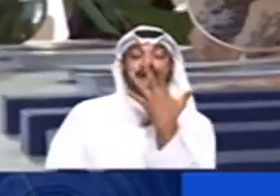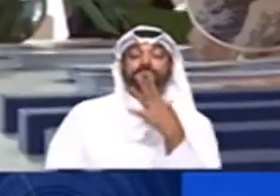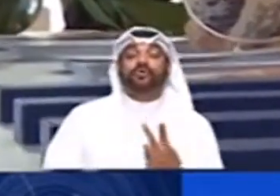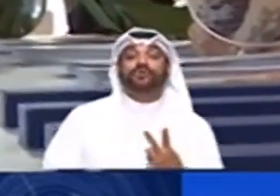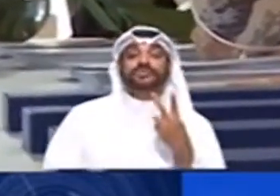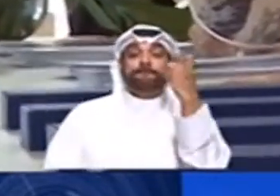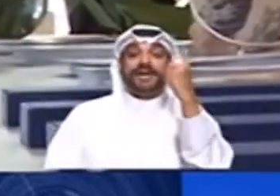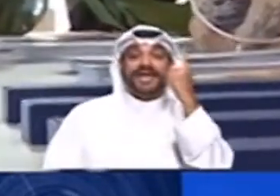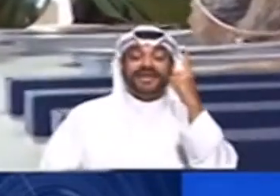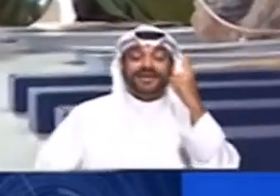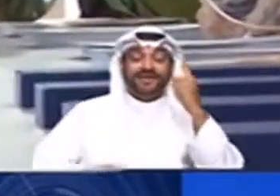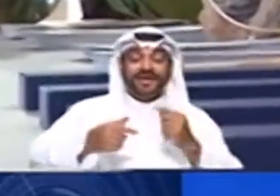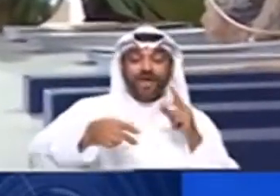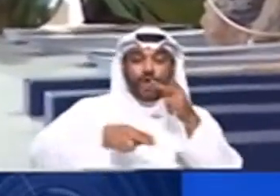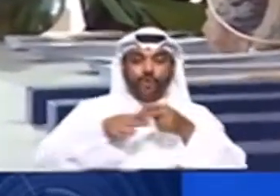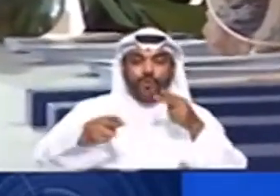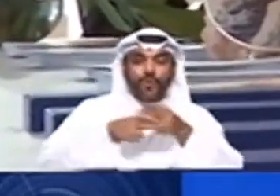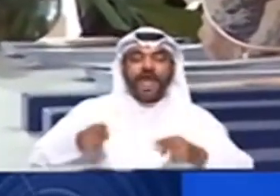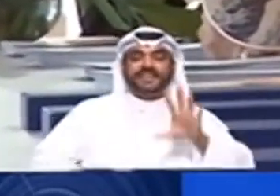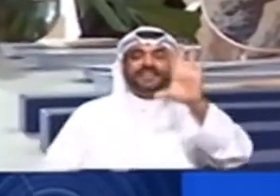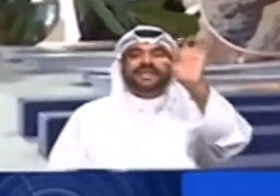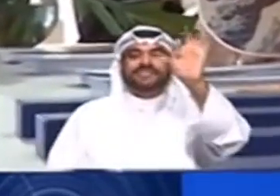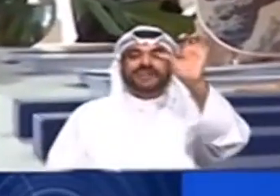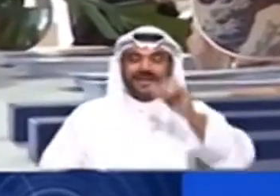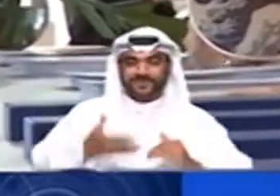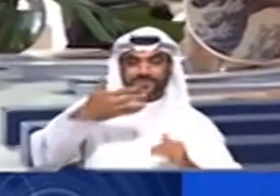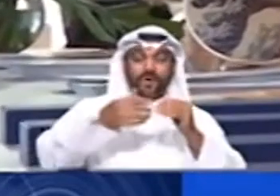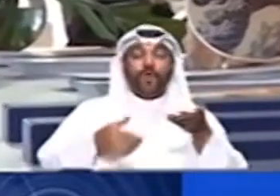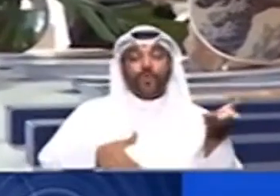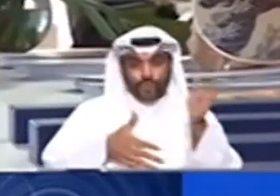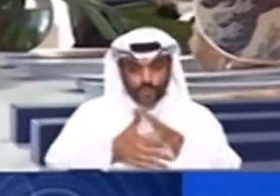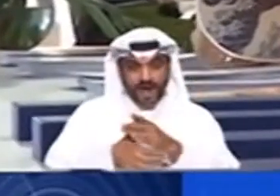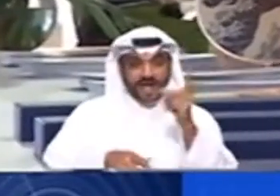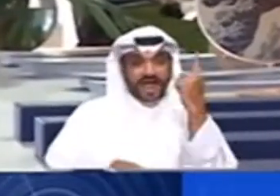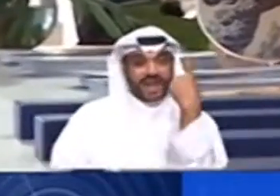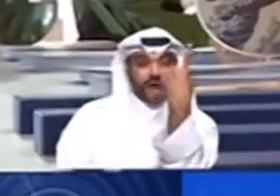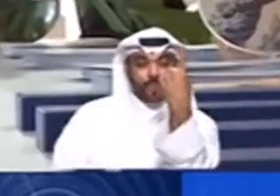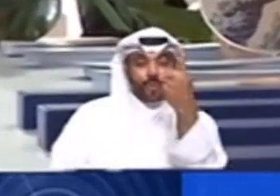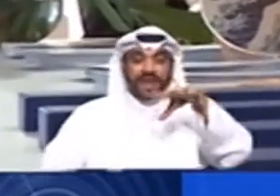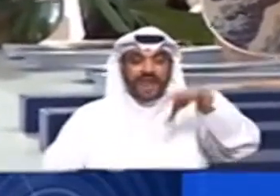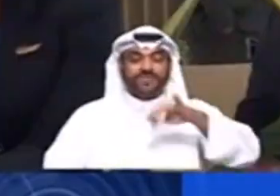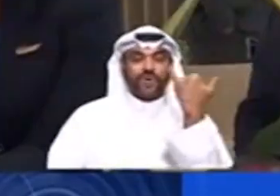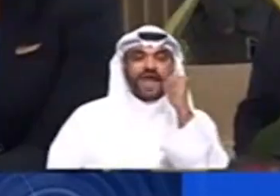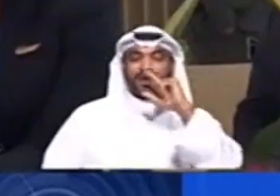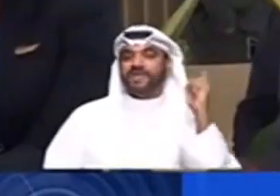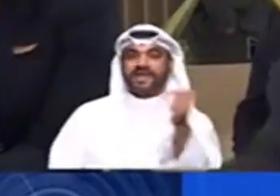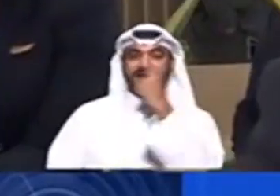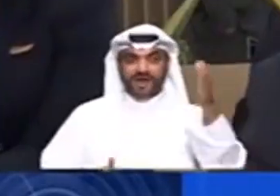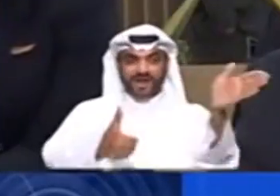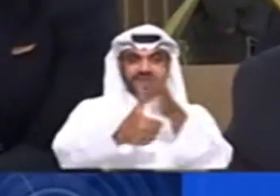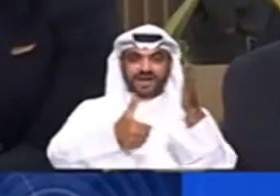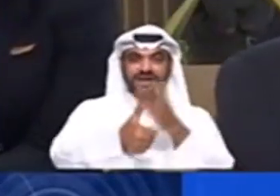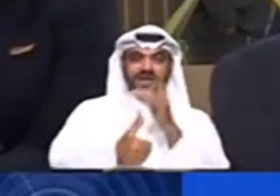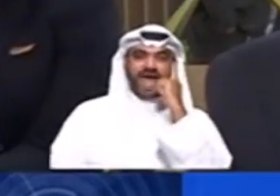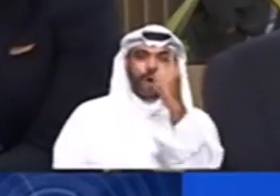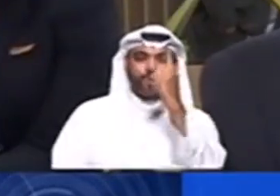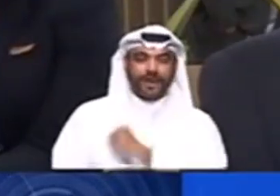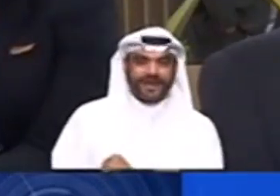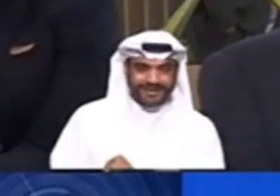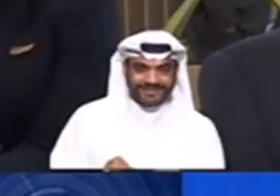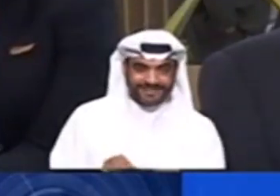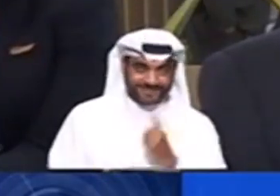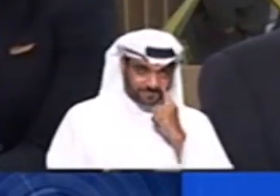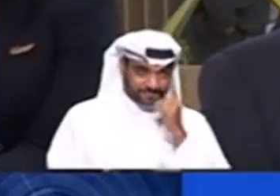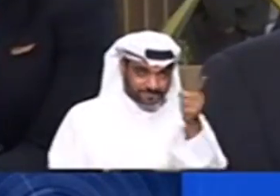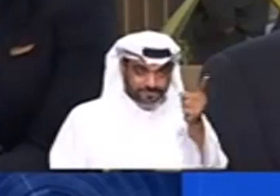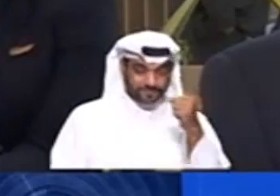أوروبا وأفريقيا والشرق الأوسط والمركز الأول على شركات الطيران العربية. فيما يتعلق بنشاط